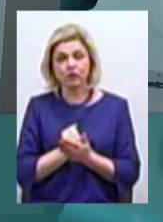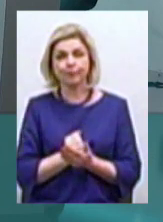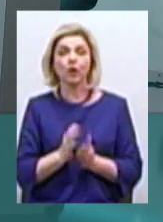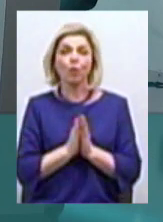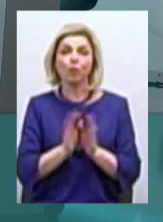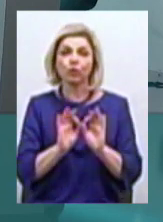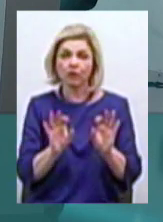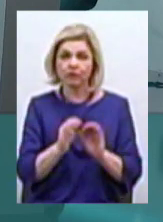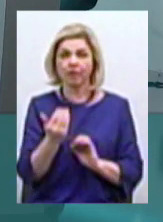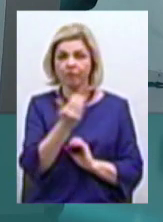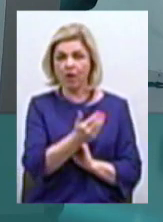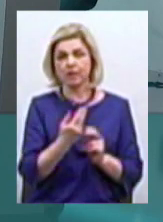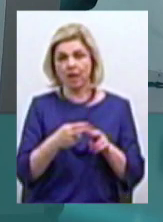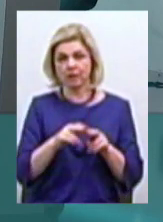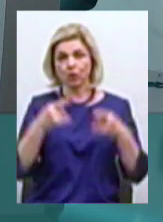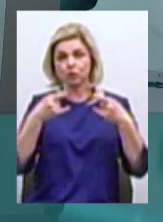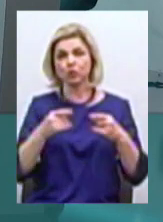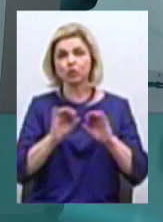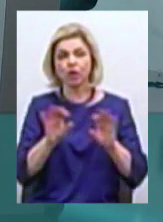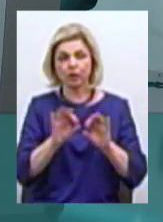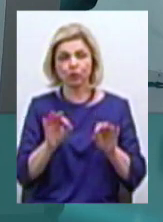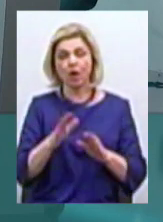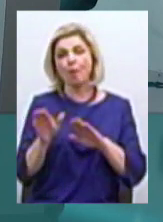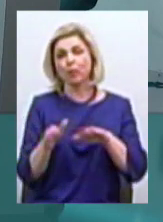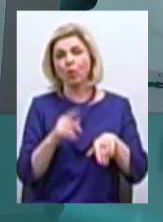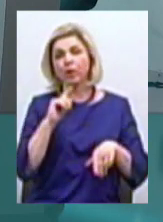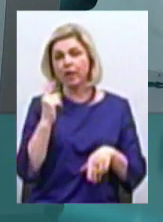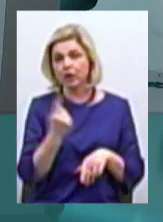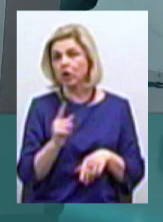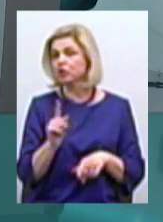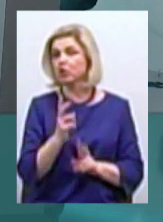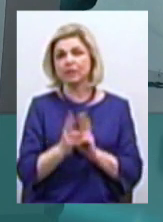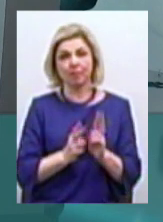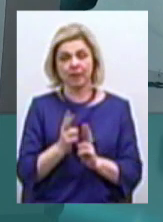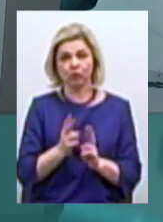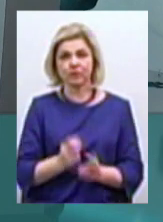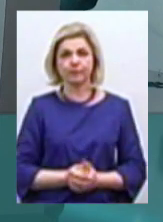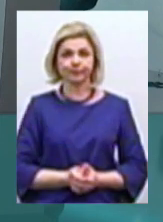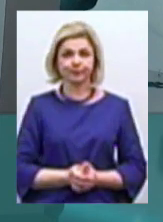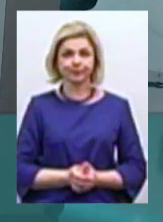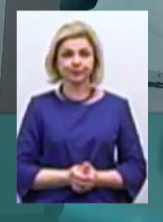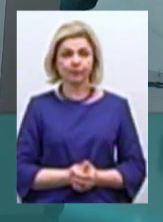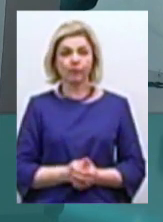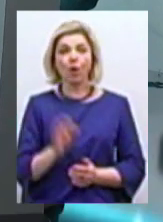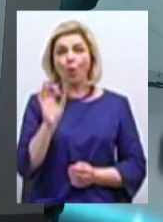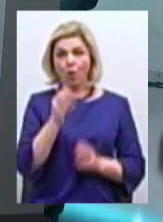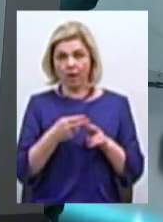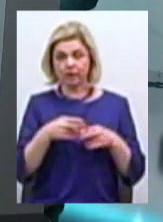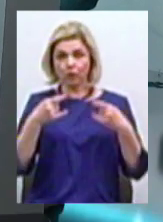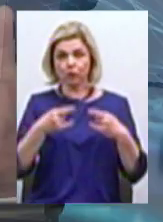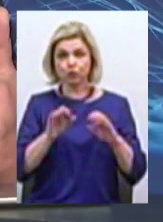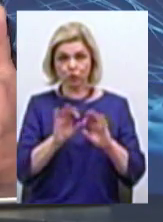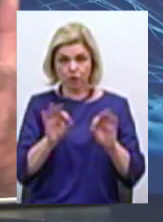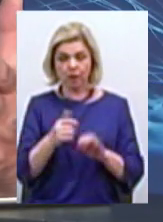ваш коментар з приводу цього сюжету. Минув рік, що змінилось? Ну, стосовно цього сюжету, я хочу